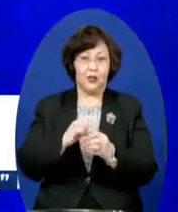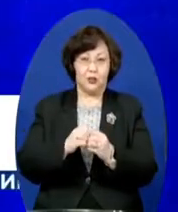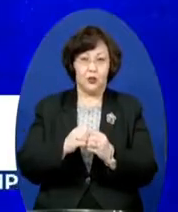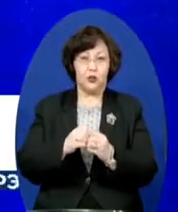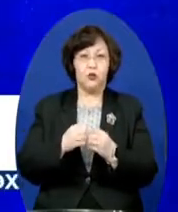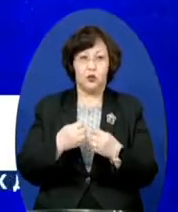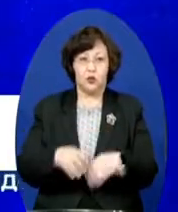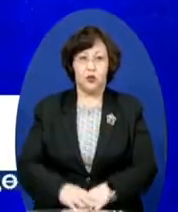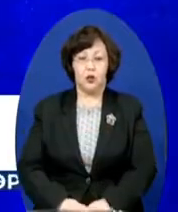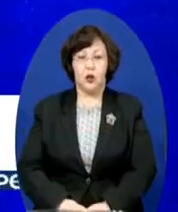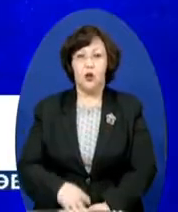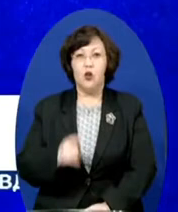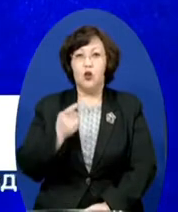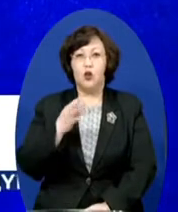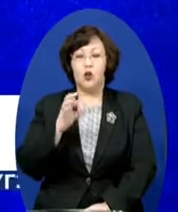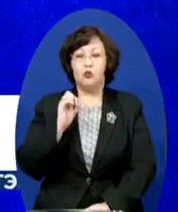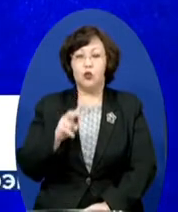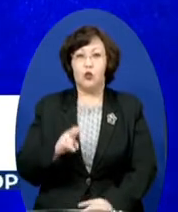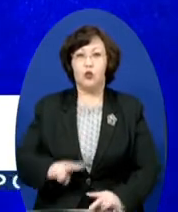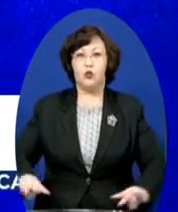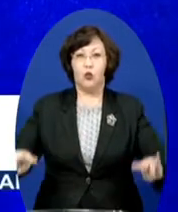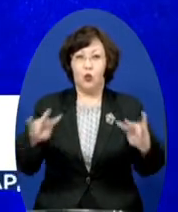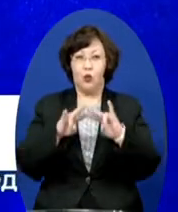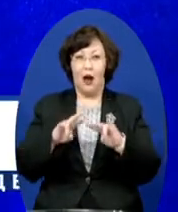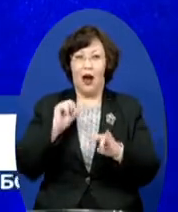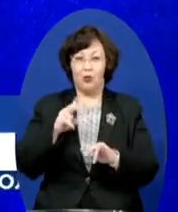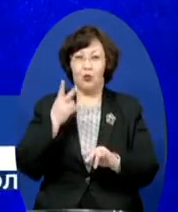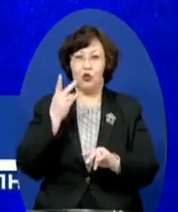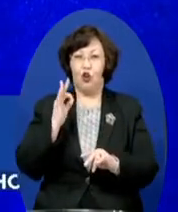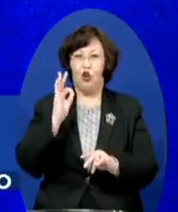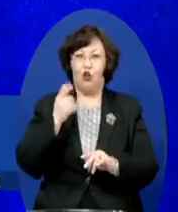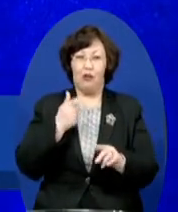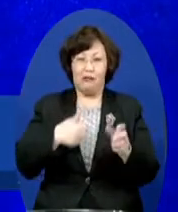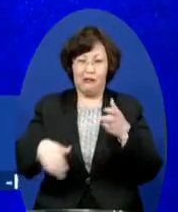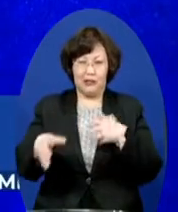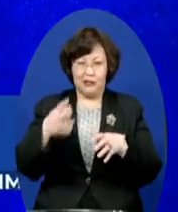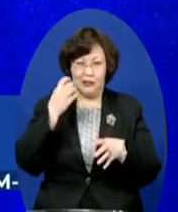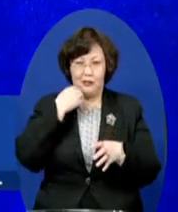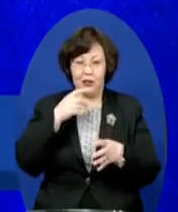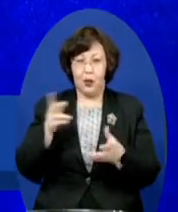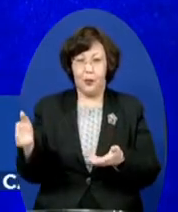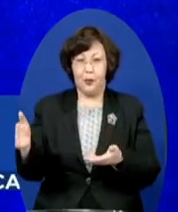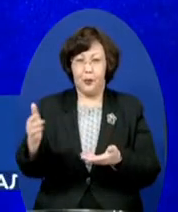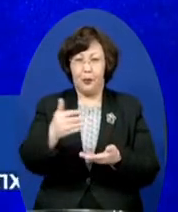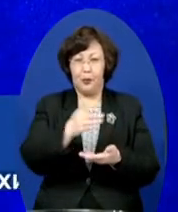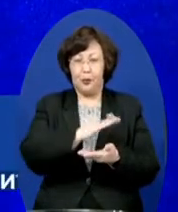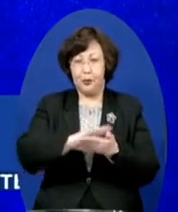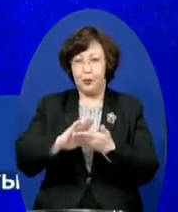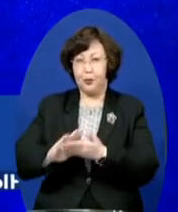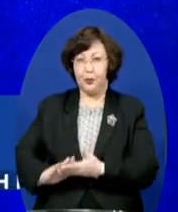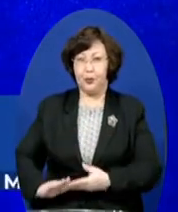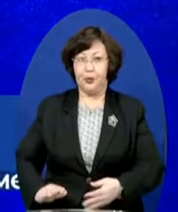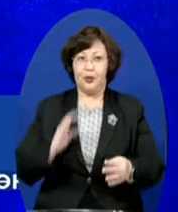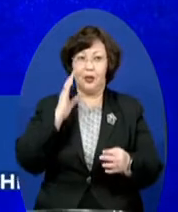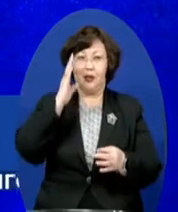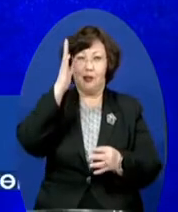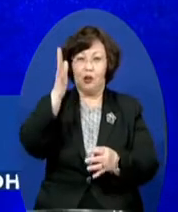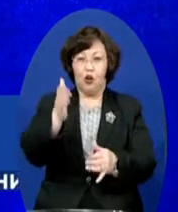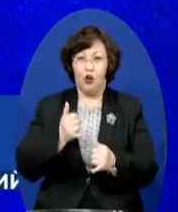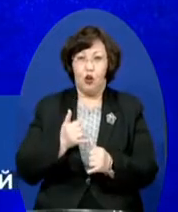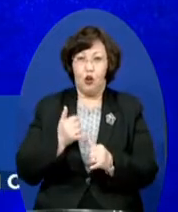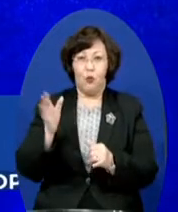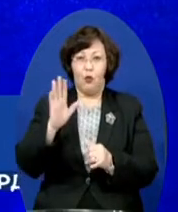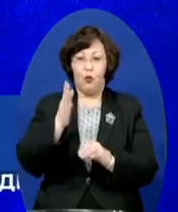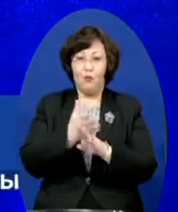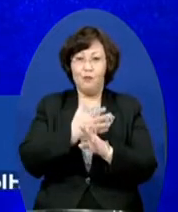байгуулж байна. Хөвсгөл нуурыг аюултай хог хаягдлаас нэн даруй цэвэрлэж, ирээдүйд уцарч болцгүй эрсдлээс урдсан сэргийл